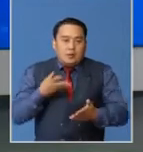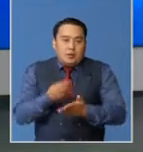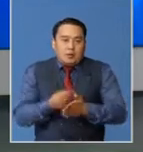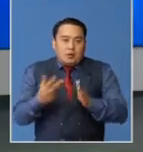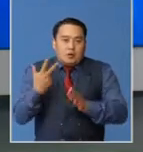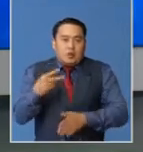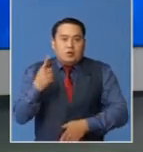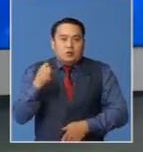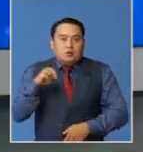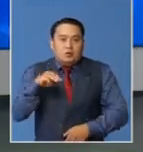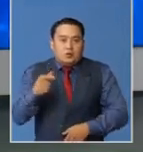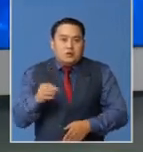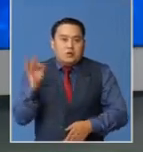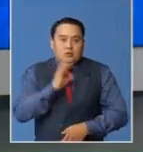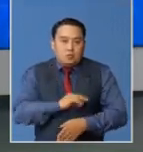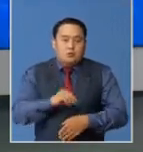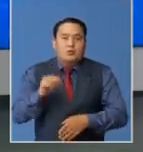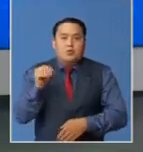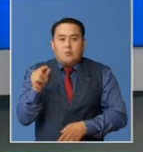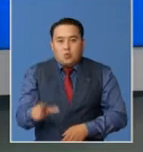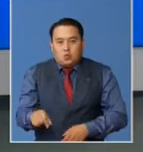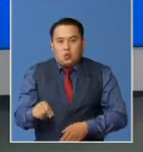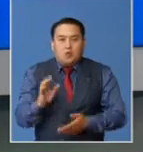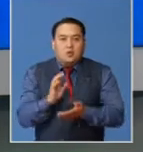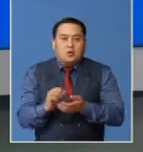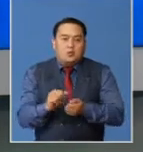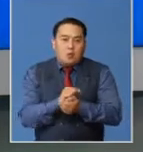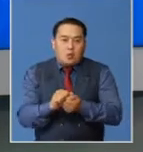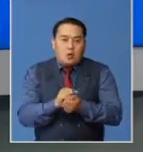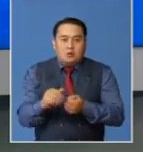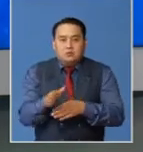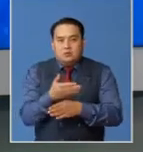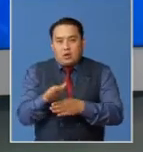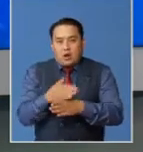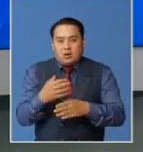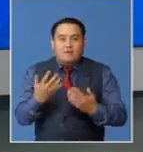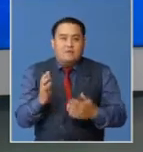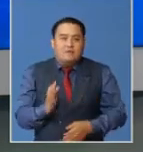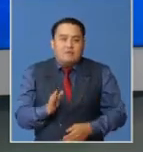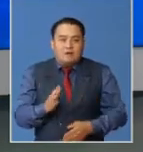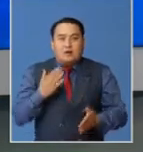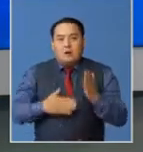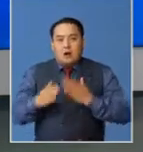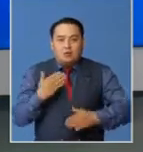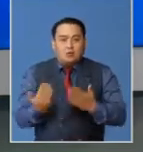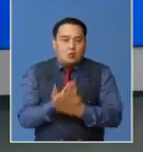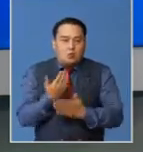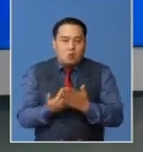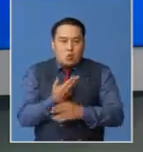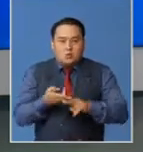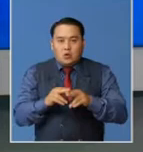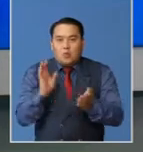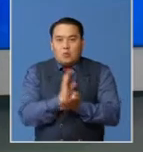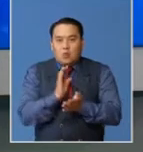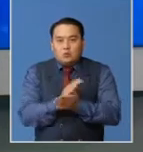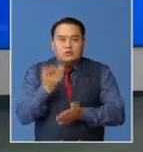до 100 тенге за использованные бутылки и макулатуру. Сортирующие фирмы очень рады такому новшеству. Они